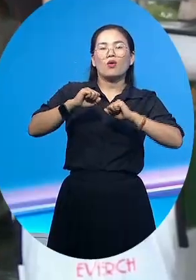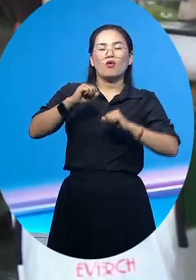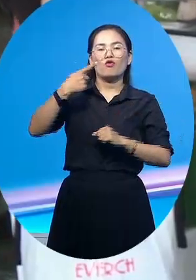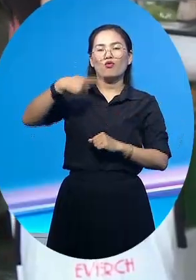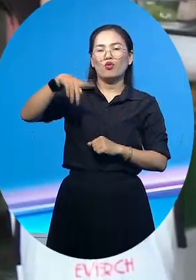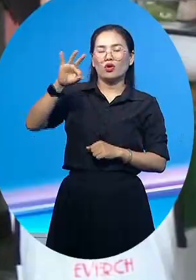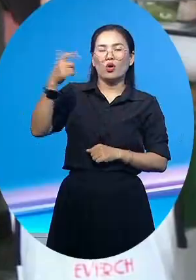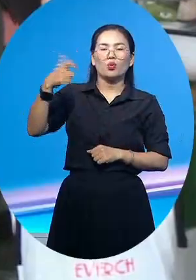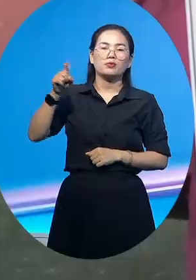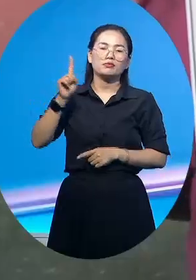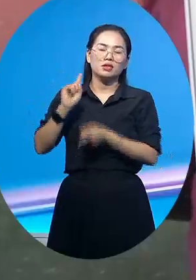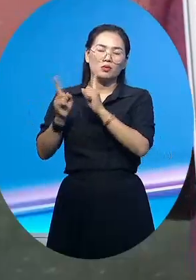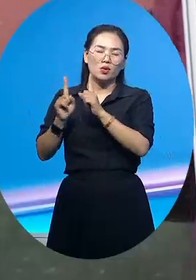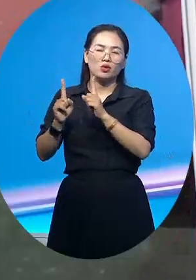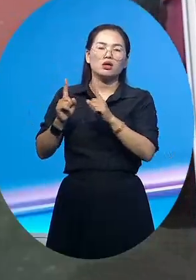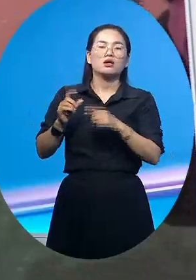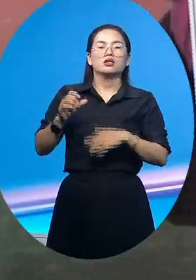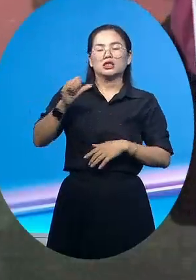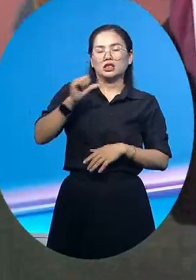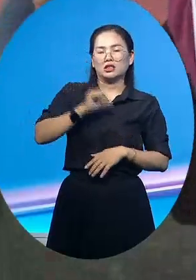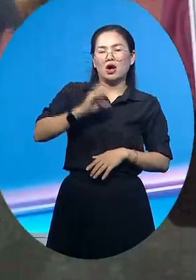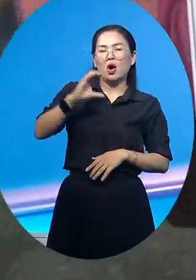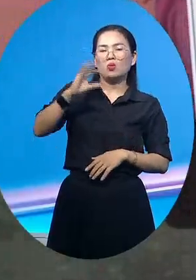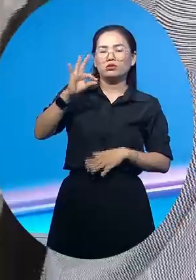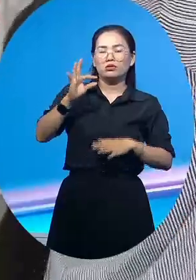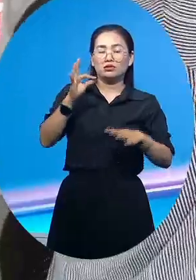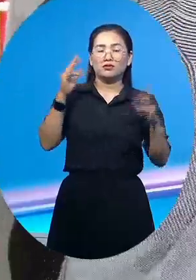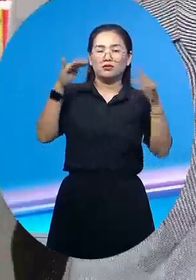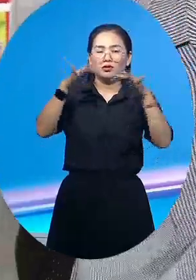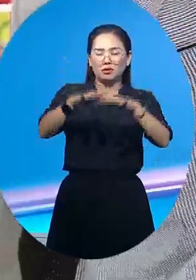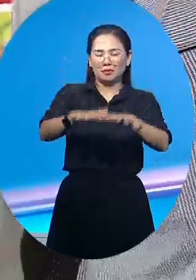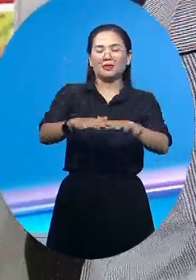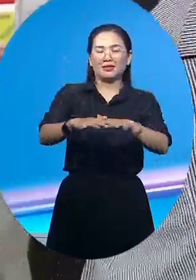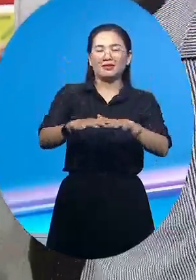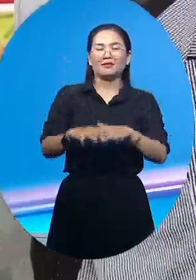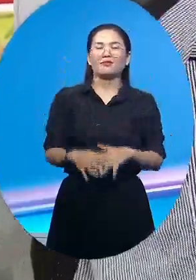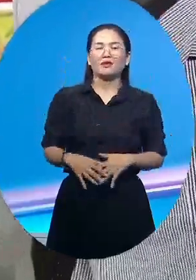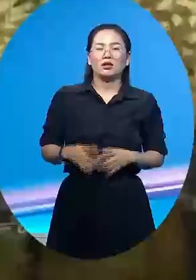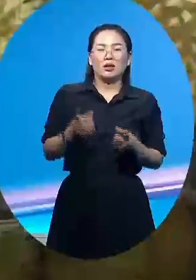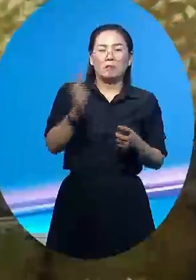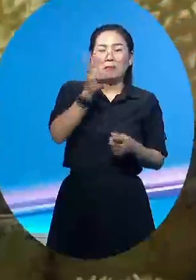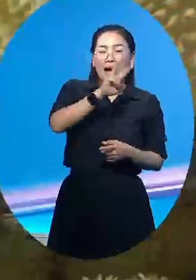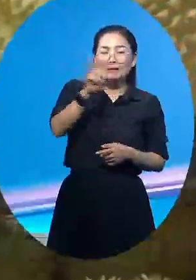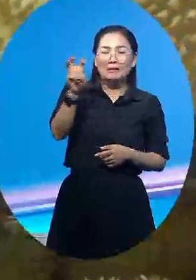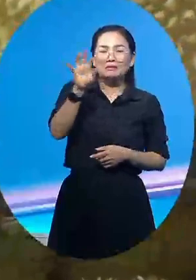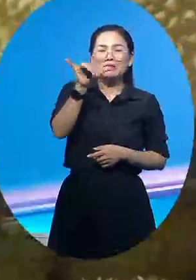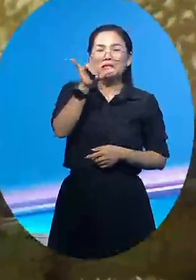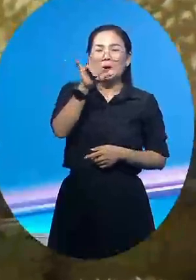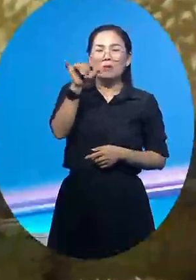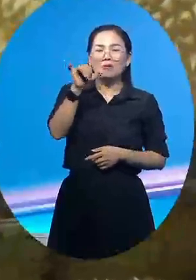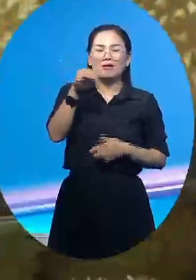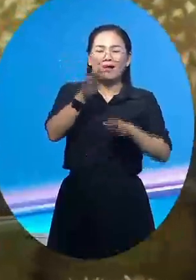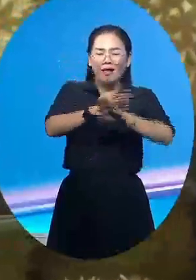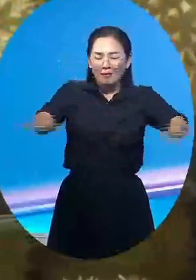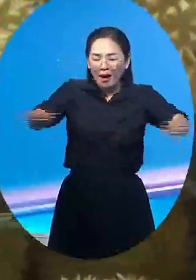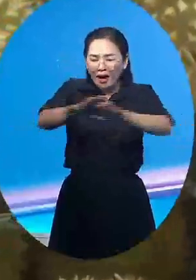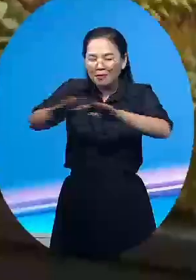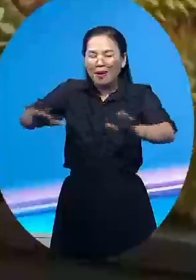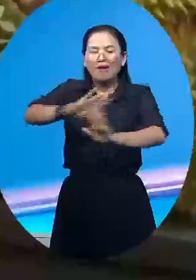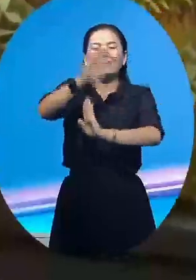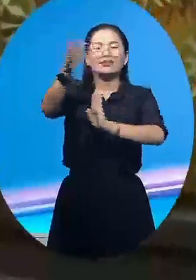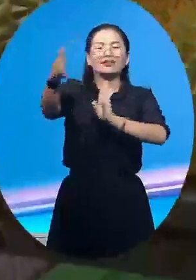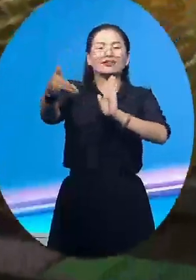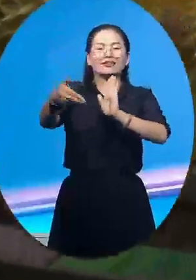do Sở Công thương thành phố tổ chức thu hút hơn 200 doanh nghiệp 360 gian hàng trưng bày quảng bá sản phẩm thuộc đa dạng ngành hàng